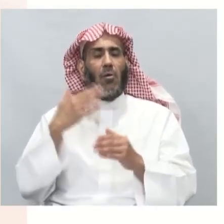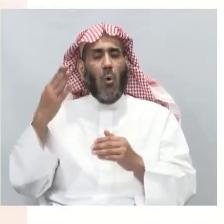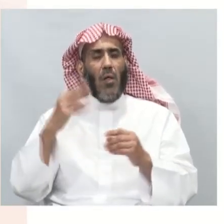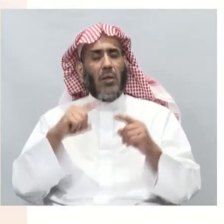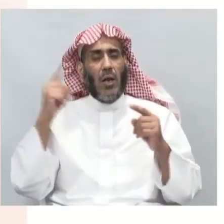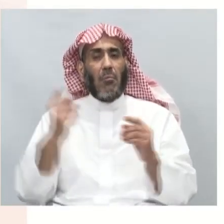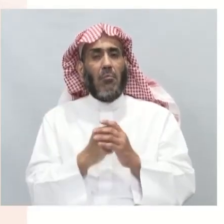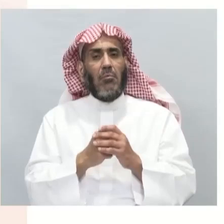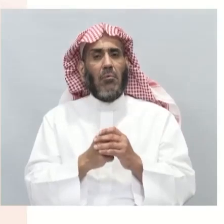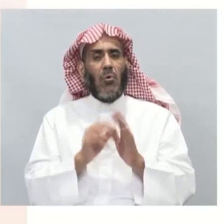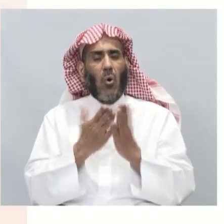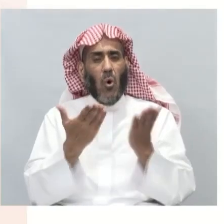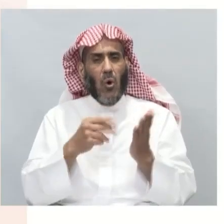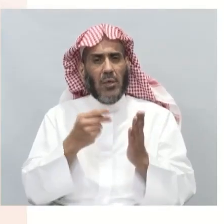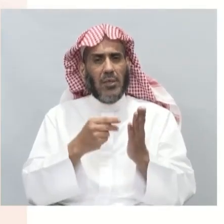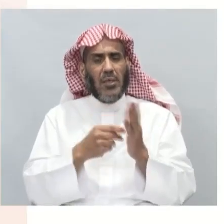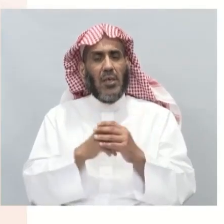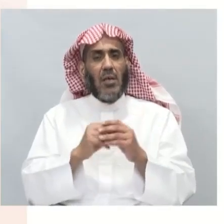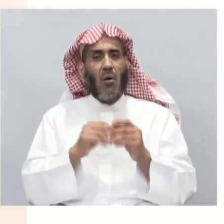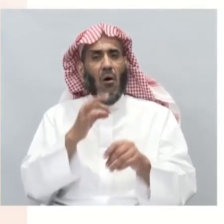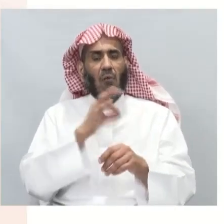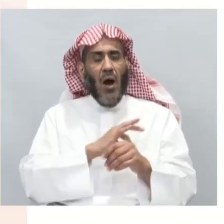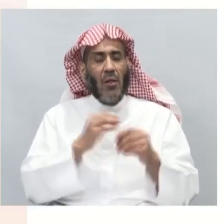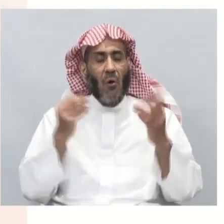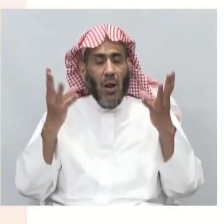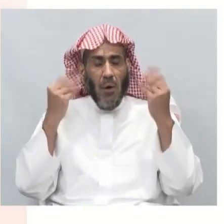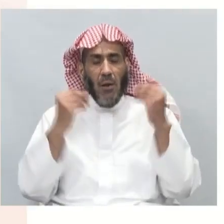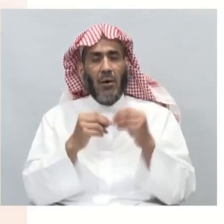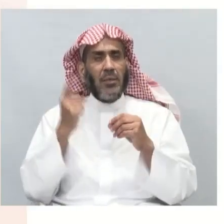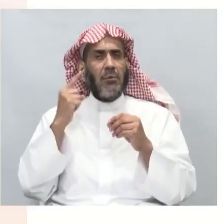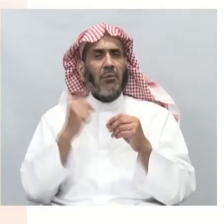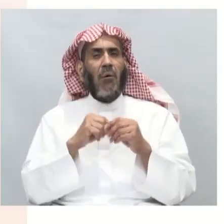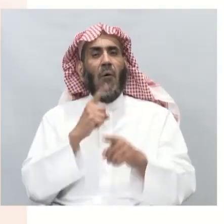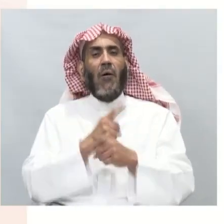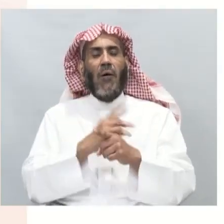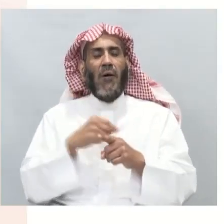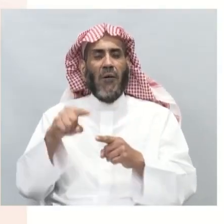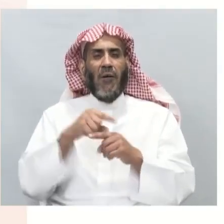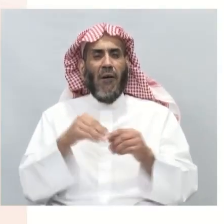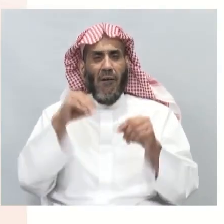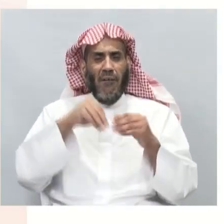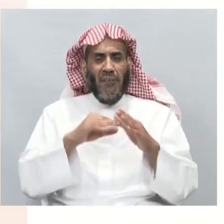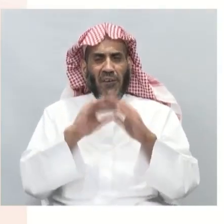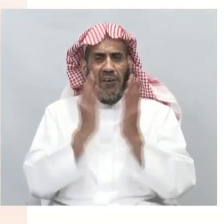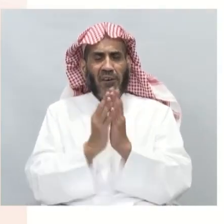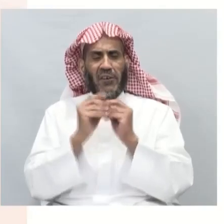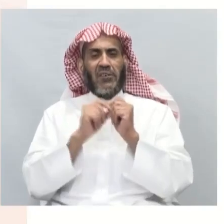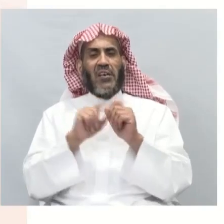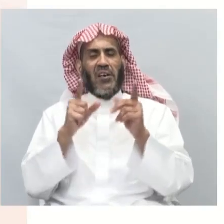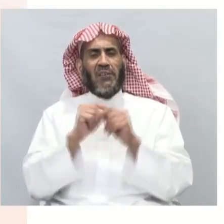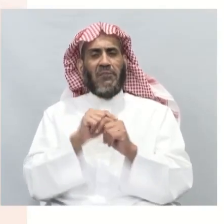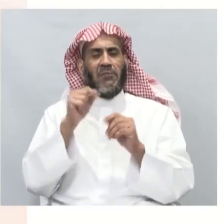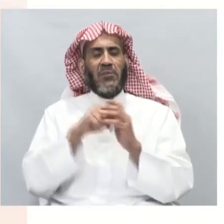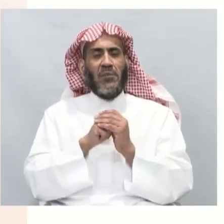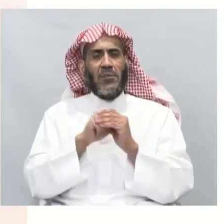العامه كراس صغير ايضا لتدوين الفوائد والمعلومات التي تسمعها من معلميك داخل الصف الدراس